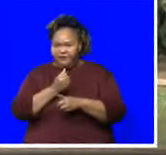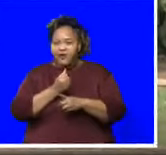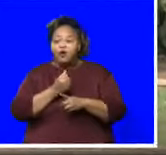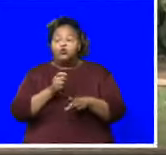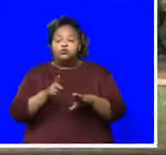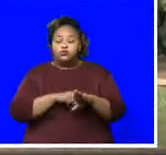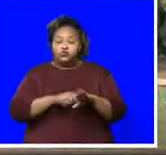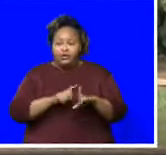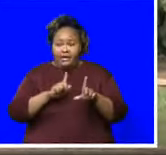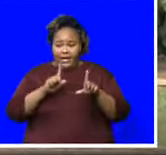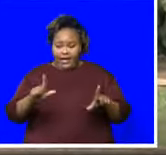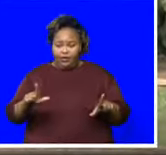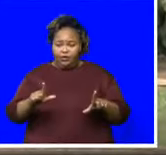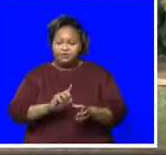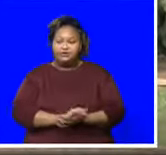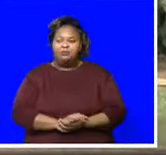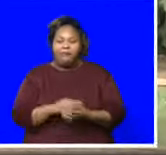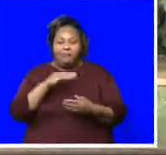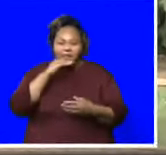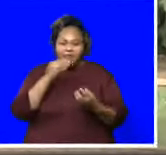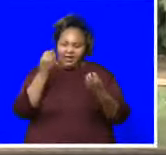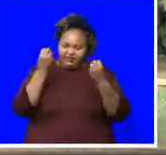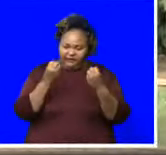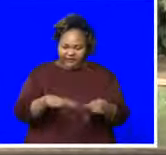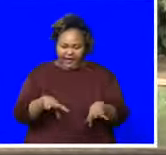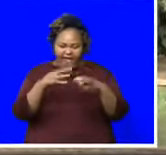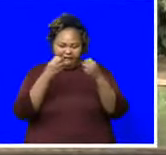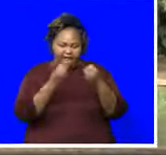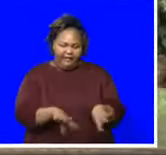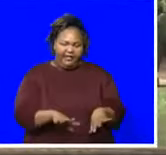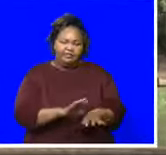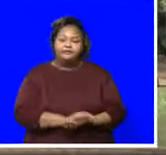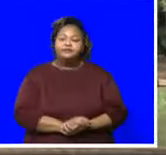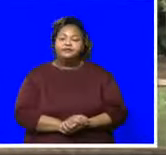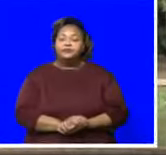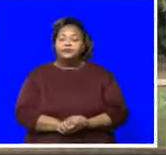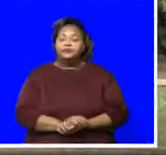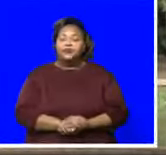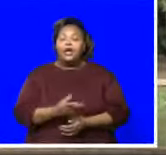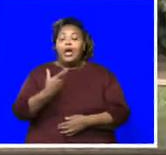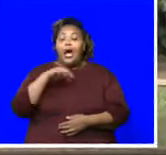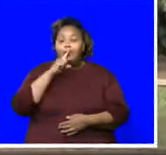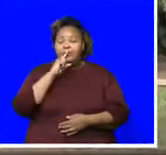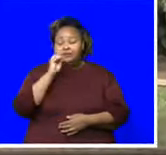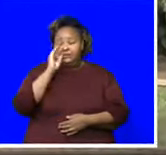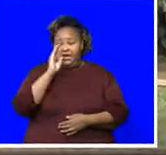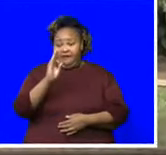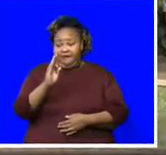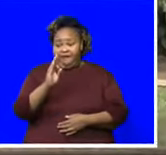Akafunze ukuthi nangabe kunembuto sosembi kwakhe. Lo mbuto akawu-analyze noma akawuhlatiye ukuthi yini lofuna ngilo